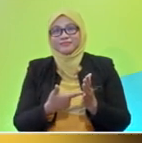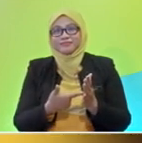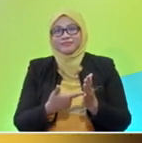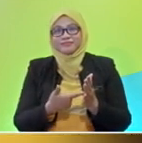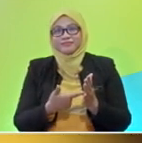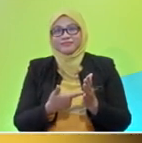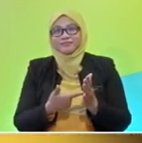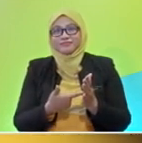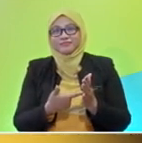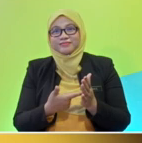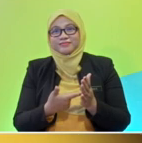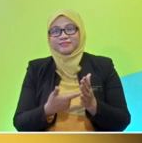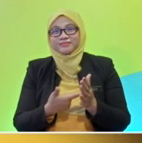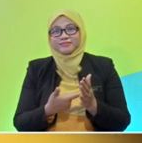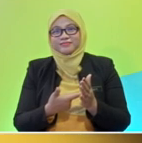seni